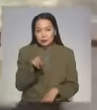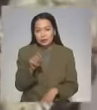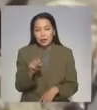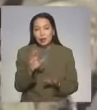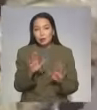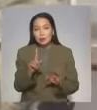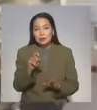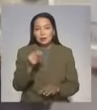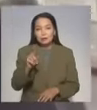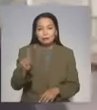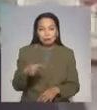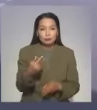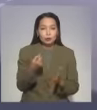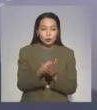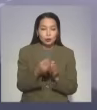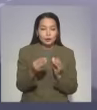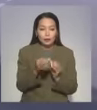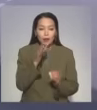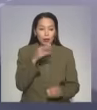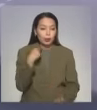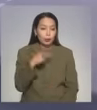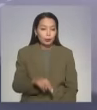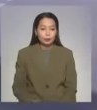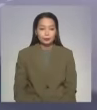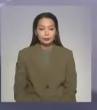вымогательство подозреваемым грозит до 10 лет тюрьмы.